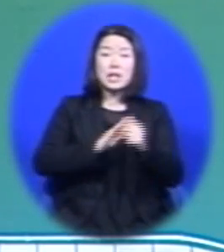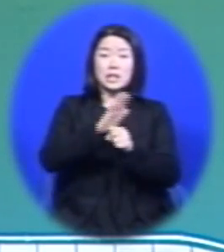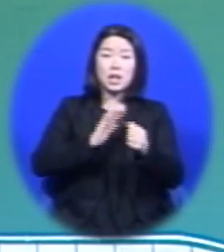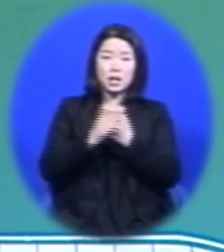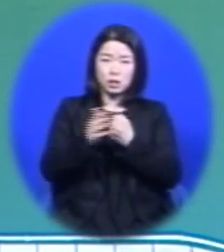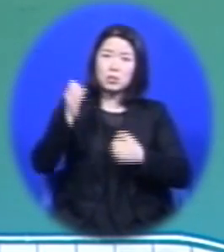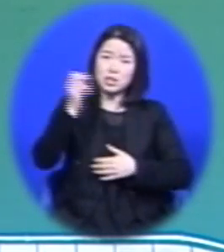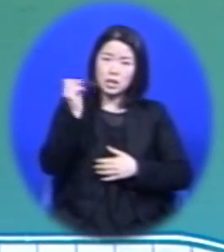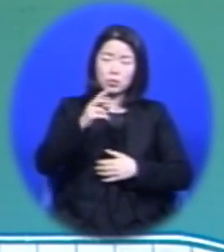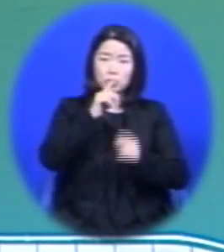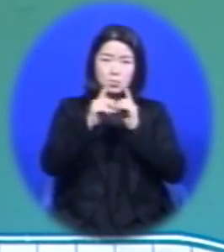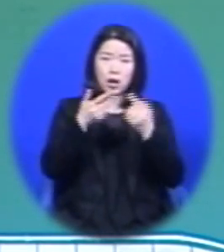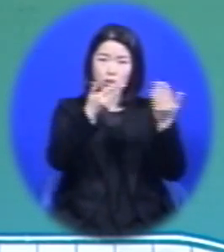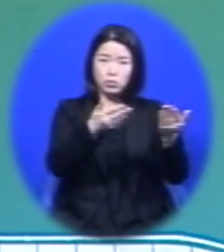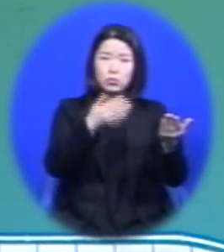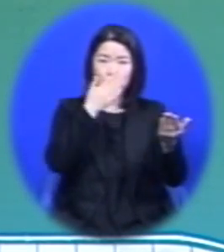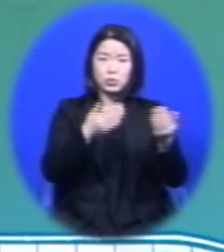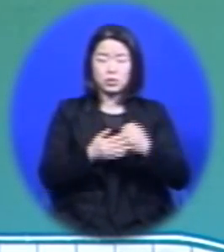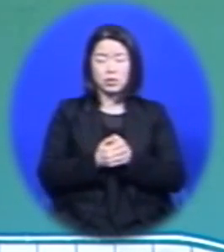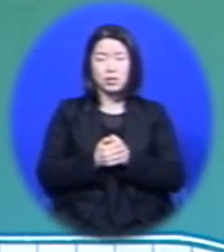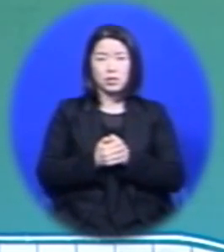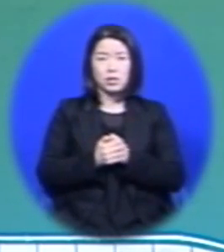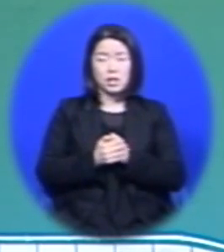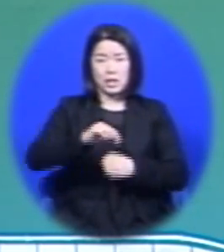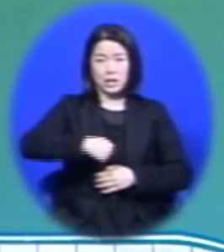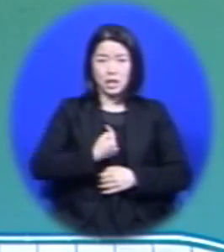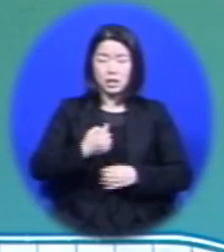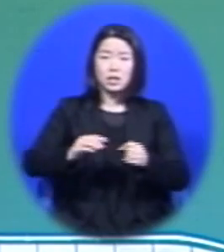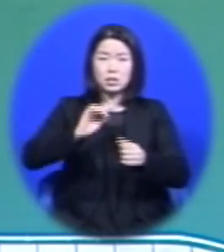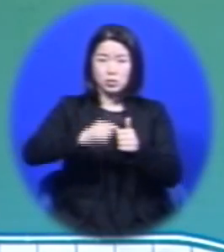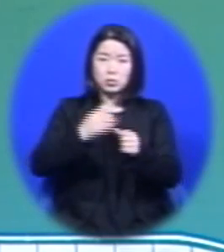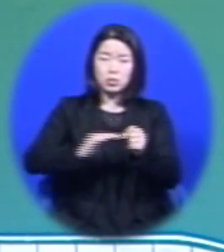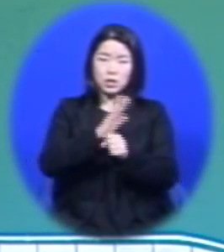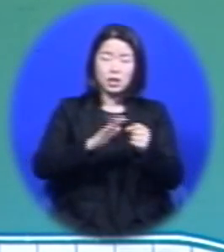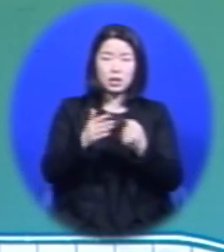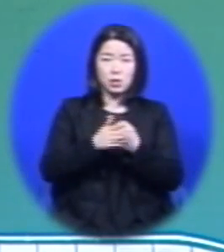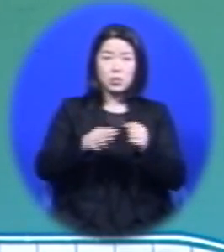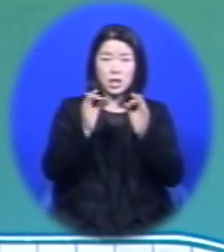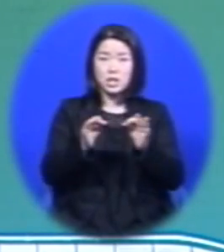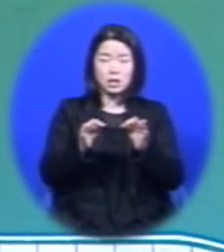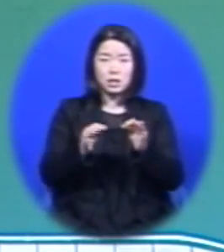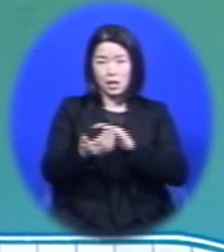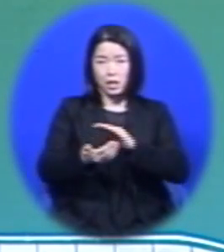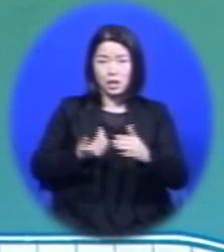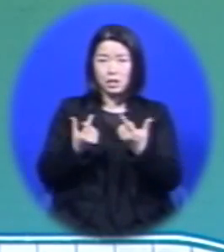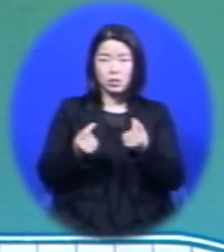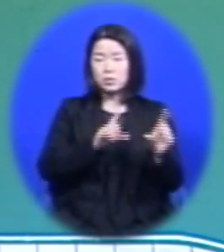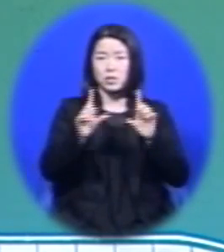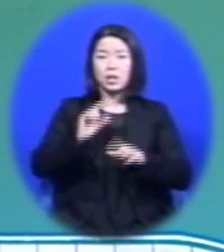사랑하니까 자꾸 그렇게 말하게 되는 겁니다. 자기가 자기를 사랑하게 되면 이제는 이전처럼 못